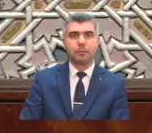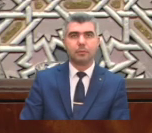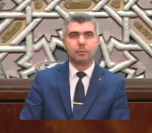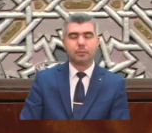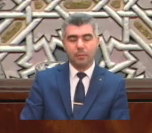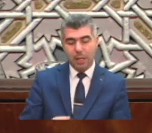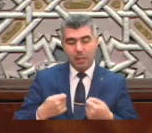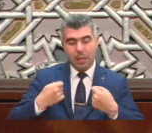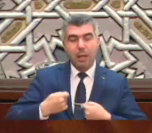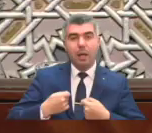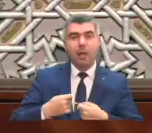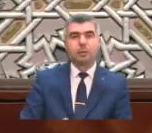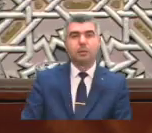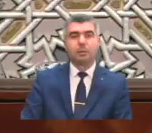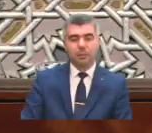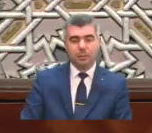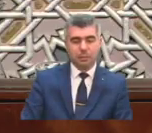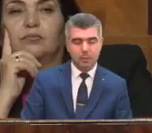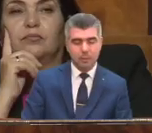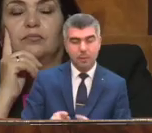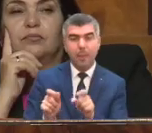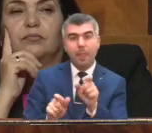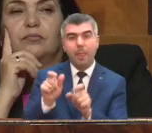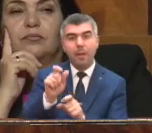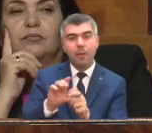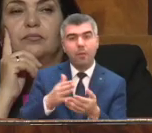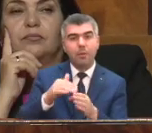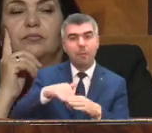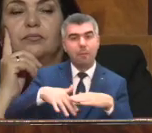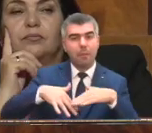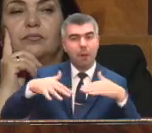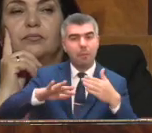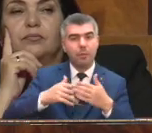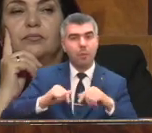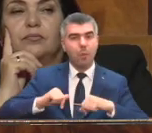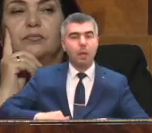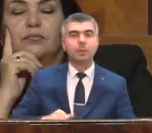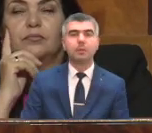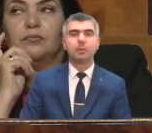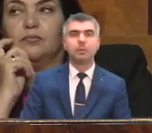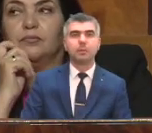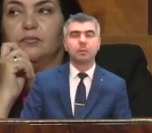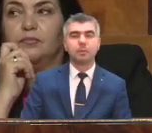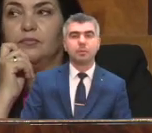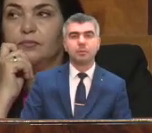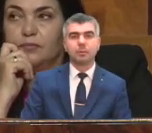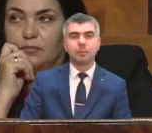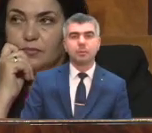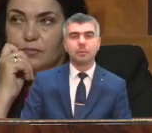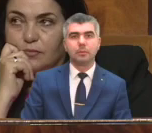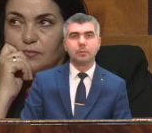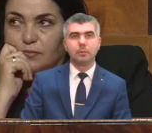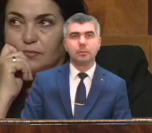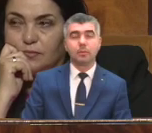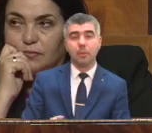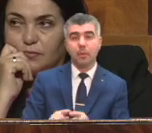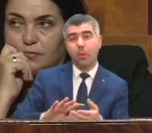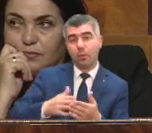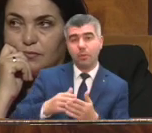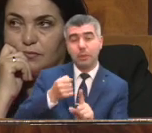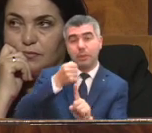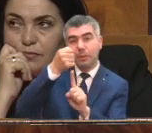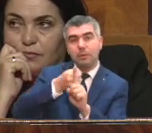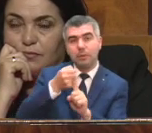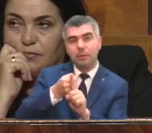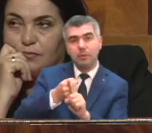سيدة رئيسة، إخواني أخواتي النواب، السادة الوزراء، السيدة الوزيرة، لا يخفى المجهودات